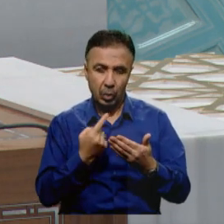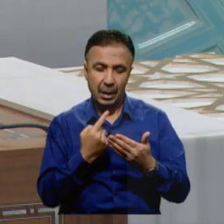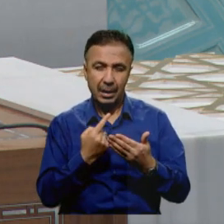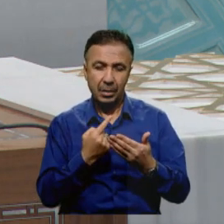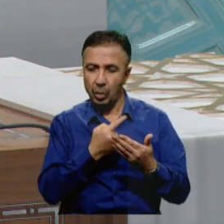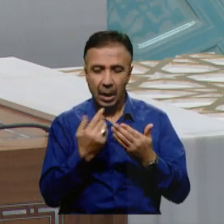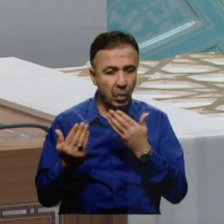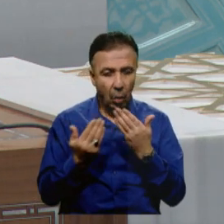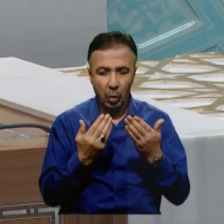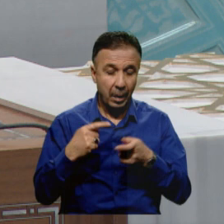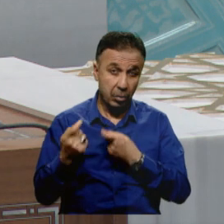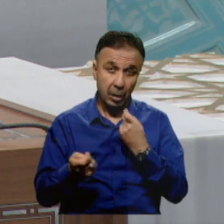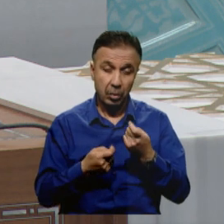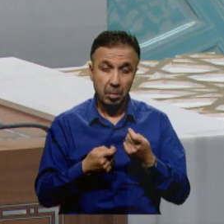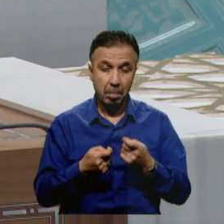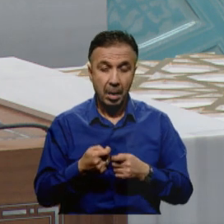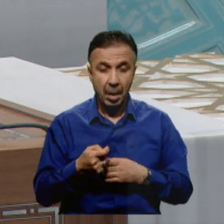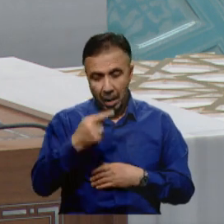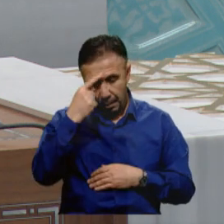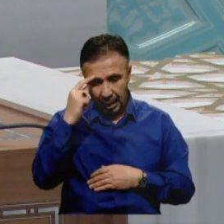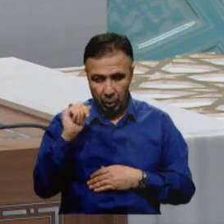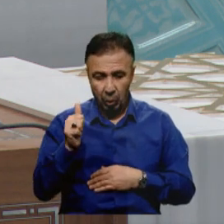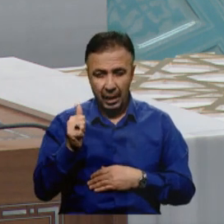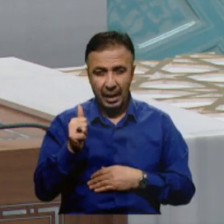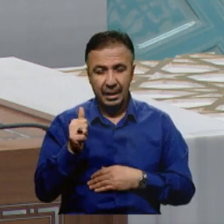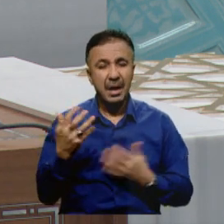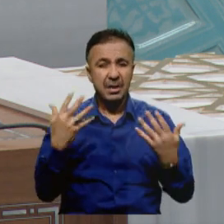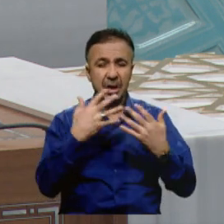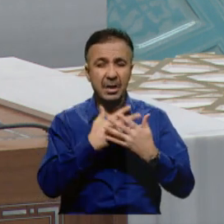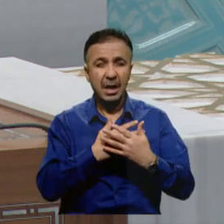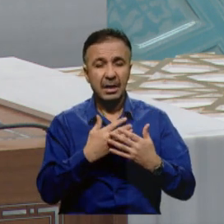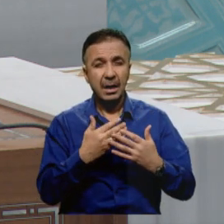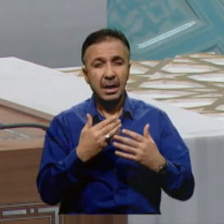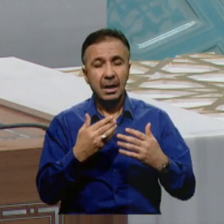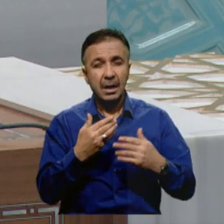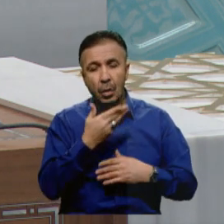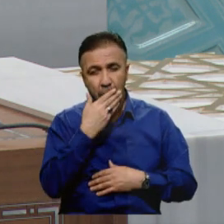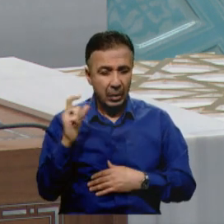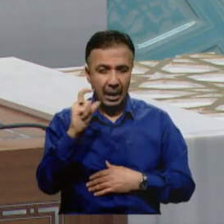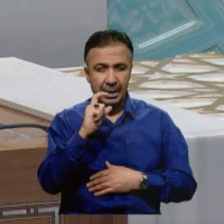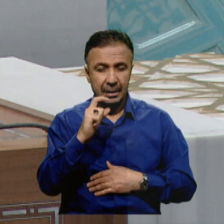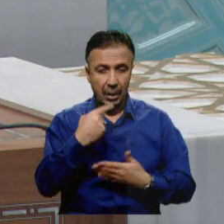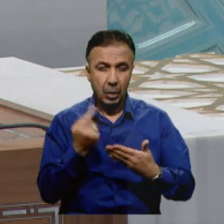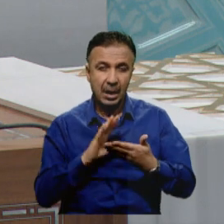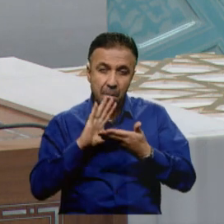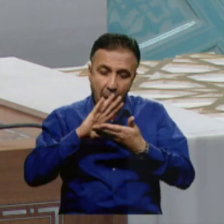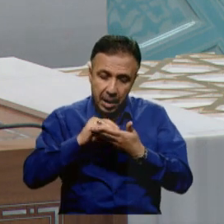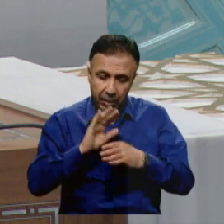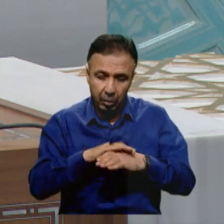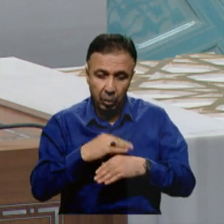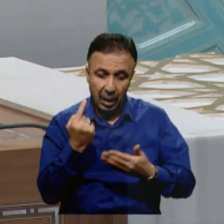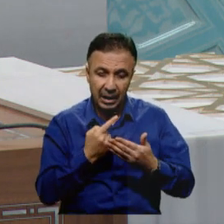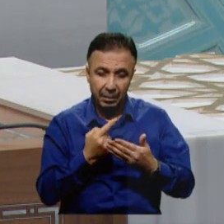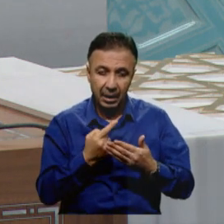okumaya çalışıyoruz. Belli günlerde, gecelerde, Ramazanlarda hatimler indiriyoruz. Kur'an'a karşı samimiyet her şeyden